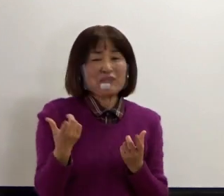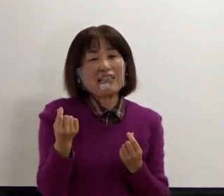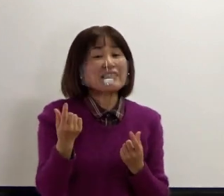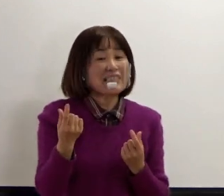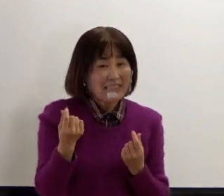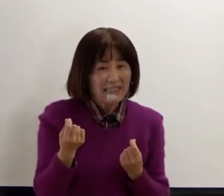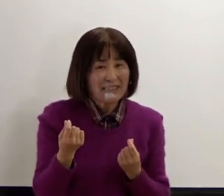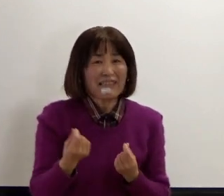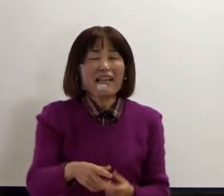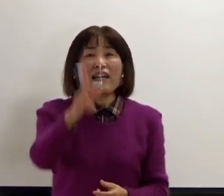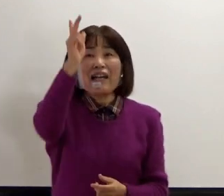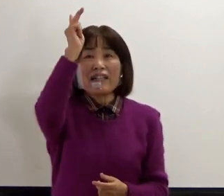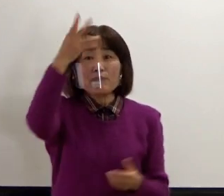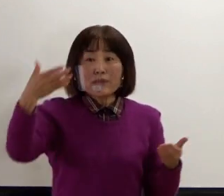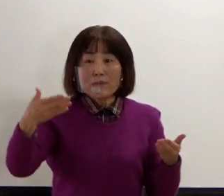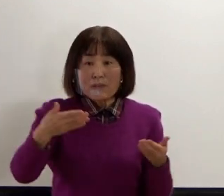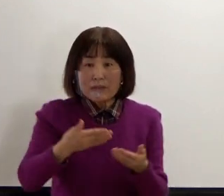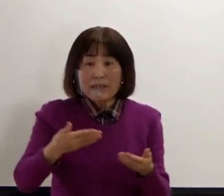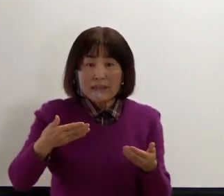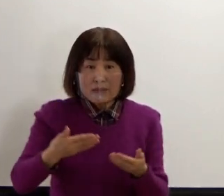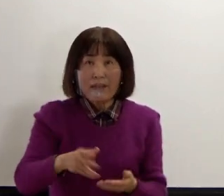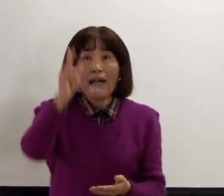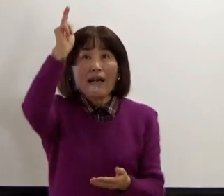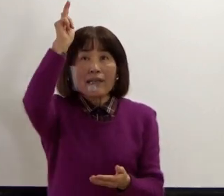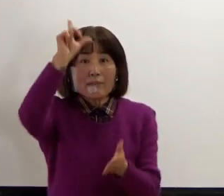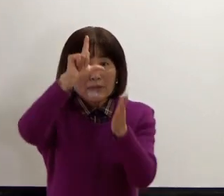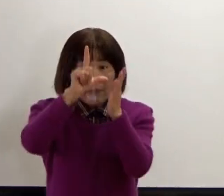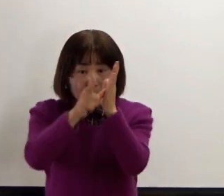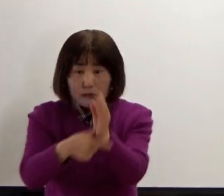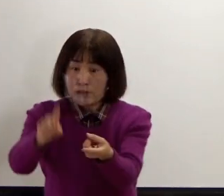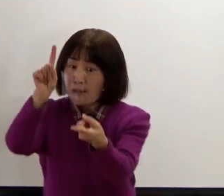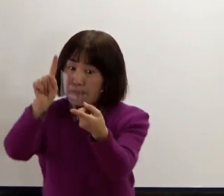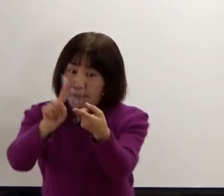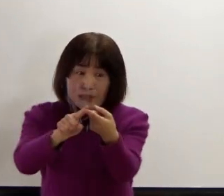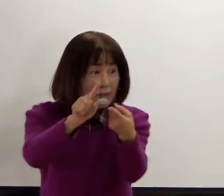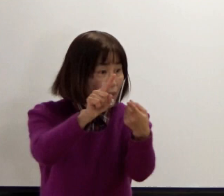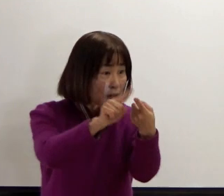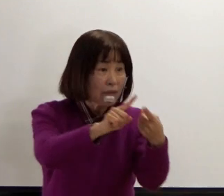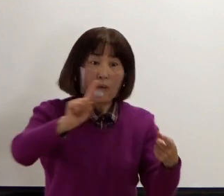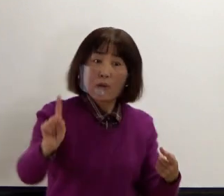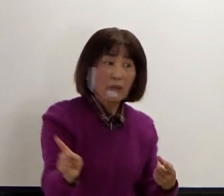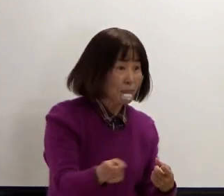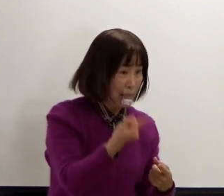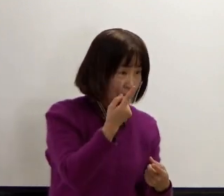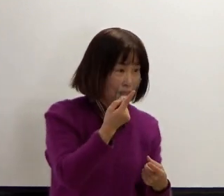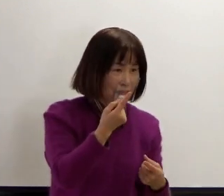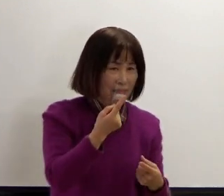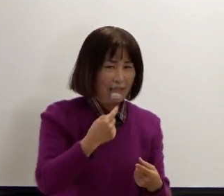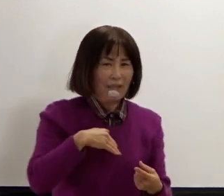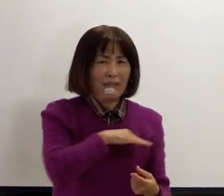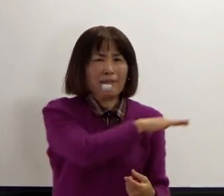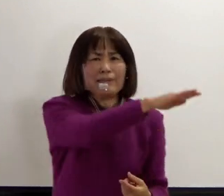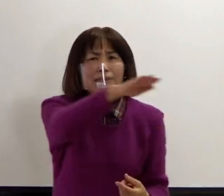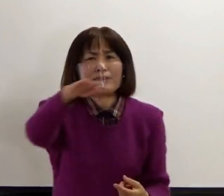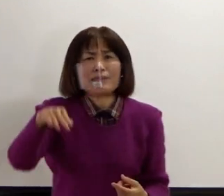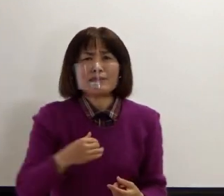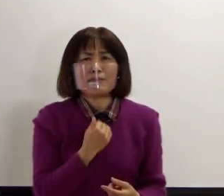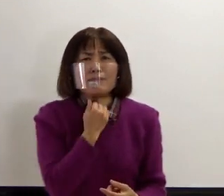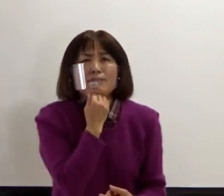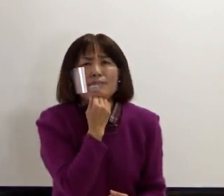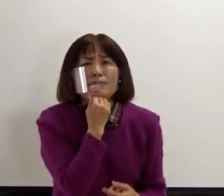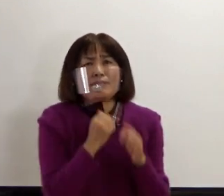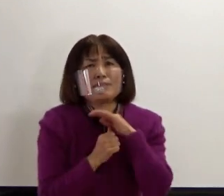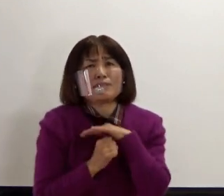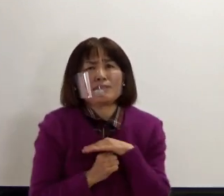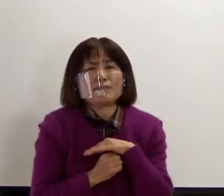起こるんだと。そしてそのためには、まあ、もしかすると我々の側に忍耐が必要になってくるのかもしれ